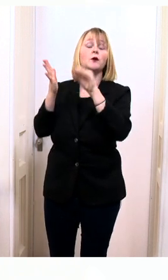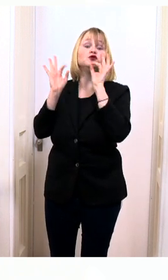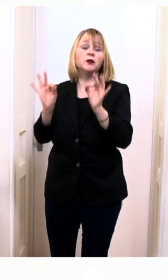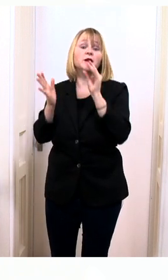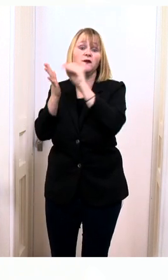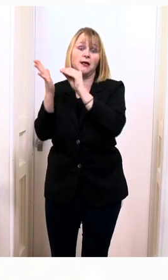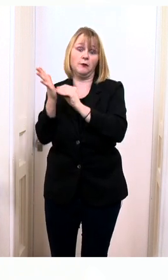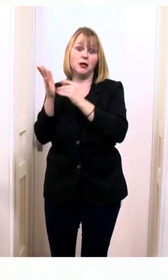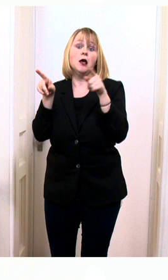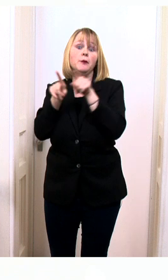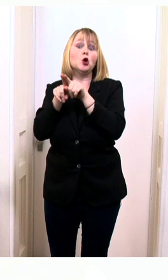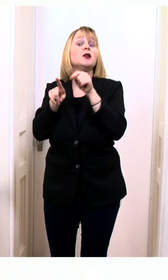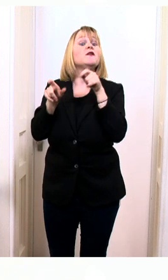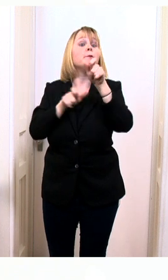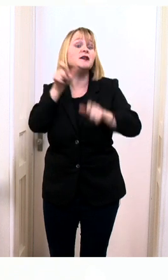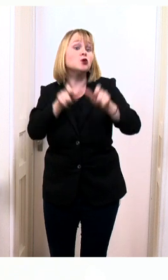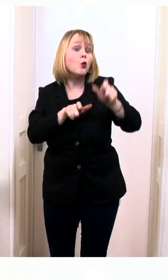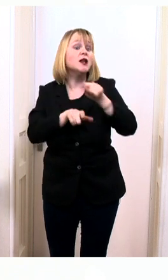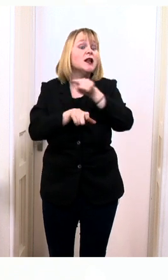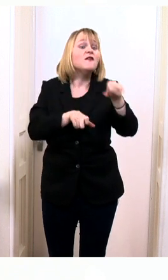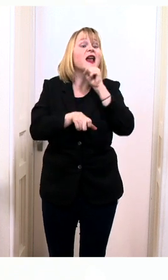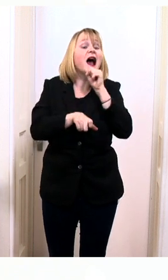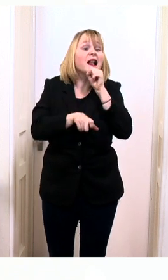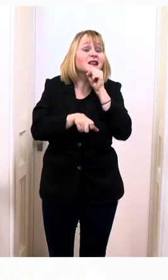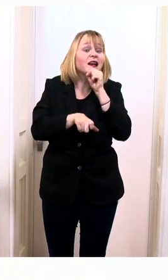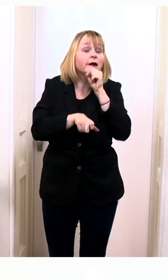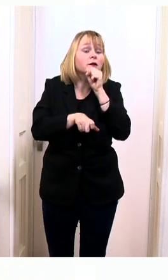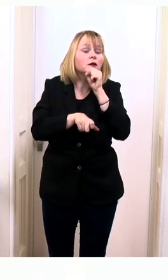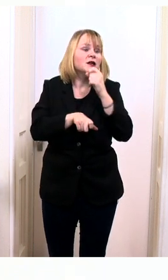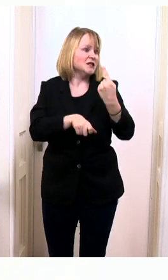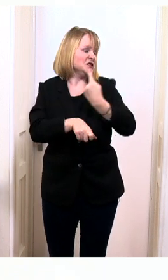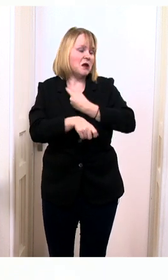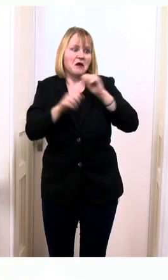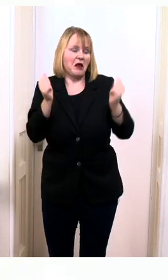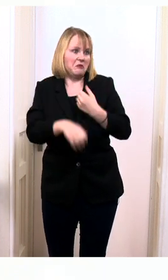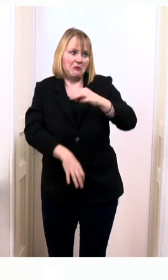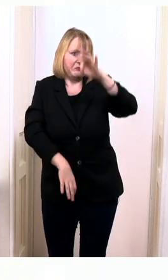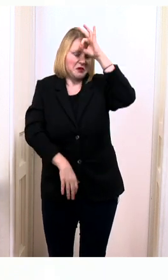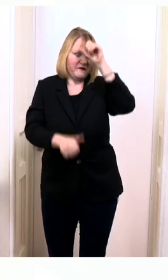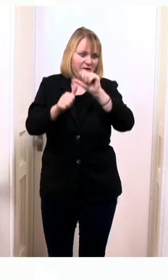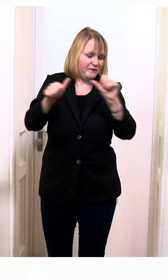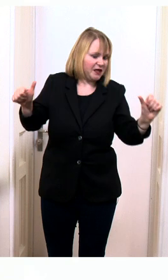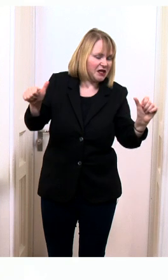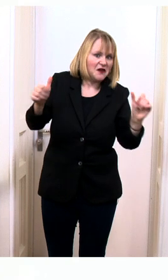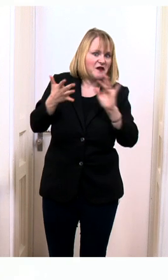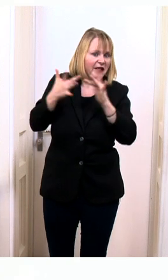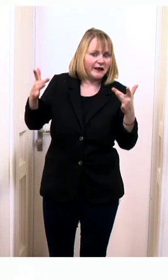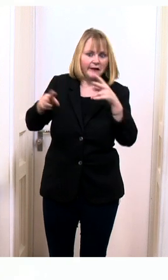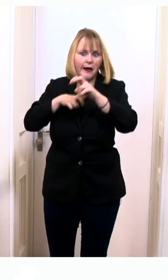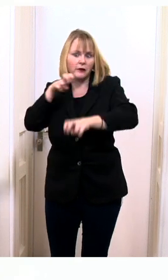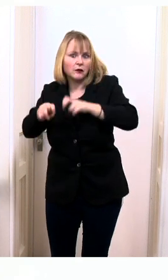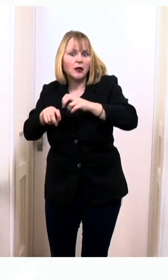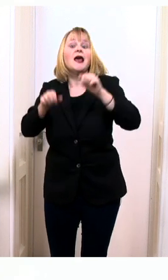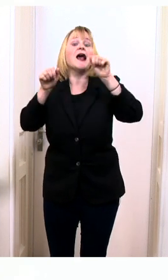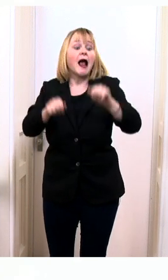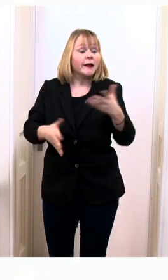Das heißt, für Personen, für ältere Personen, die selbst nicht über einen Internetanschluss verfügen, die sind jetzt aufgefordert,